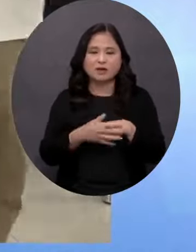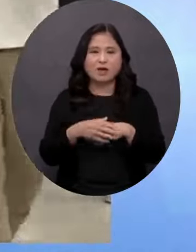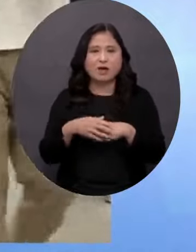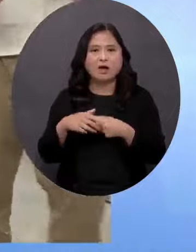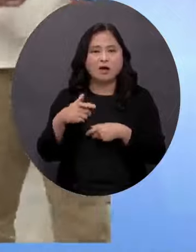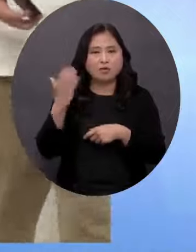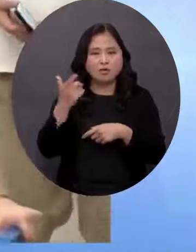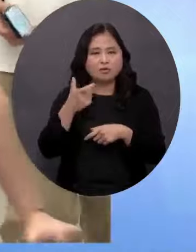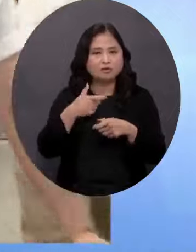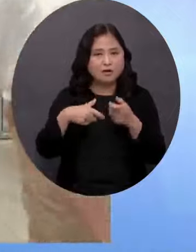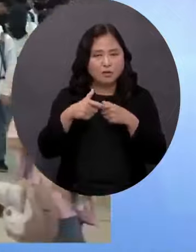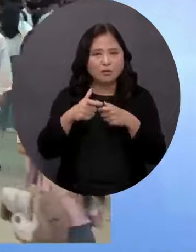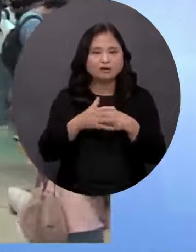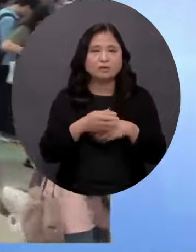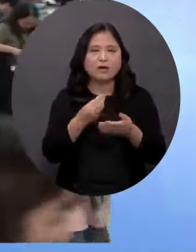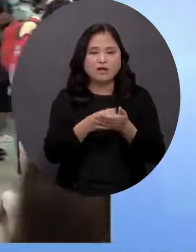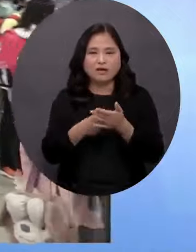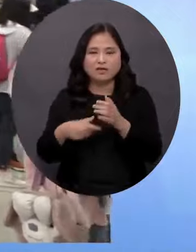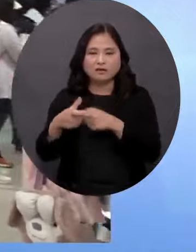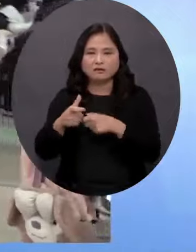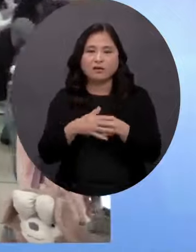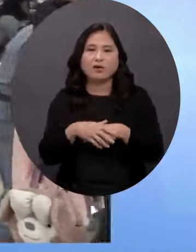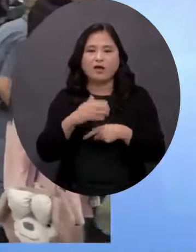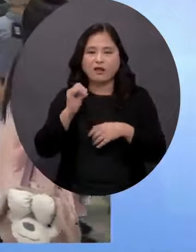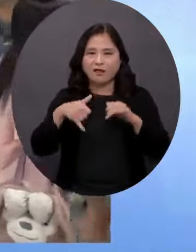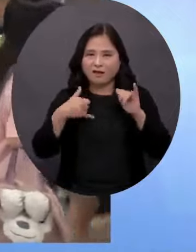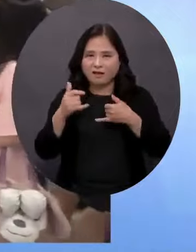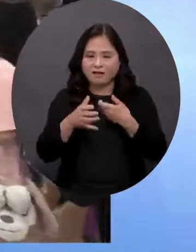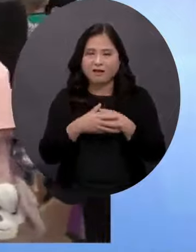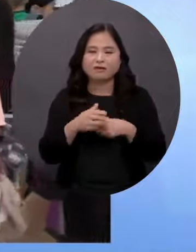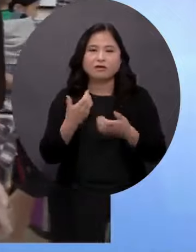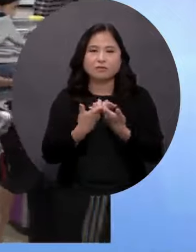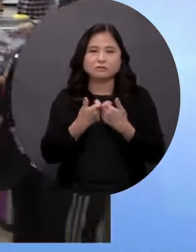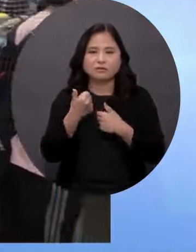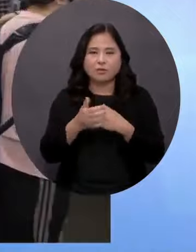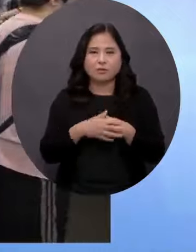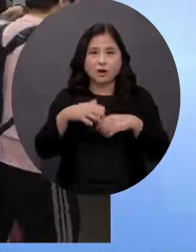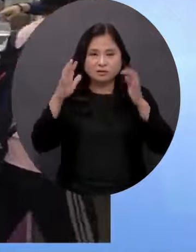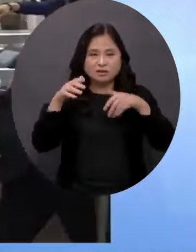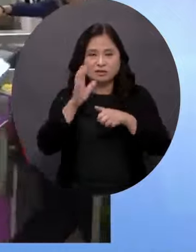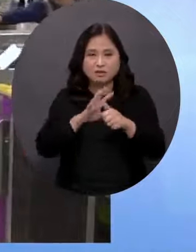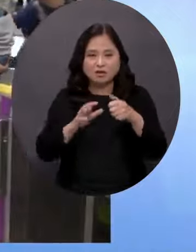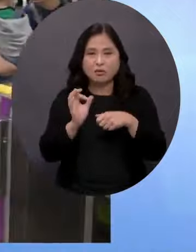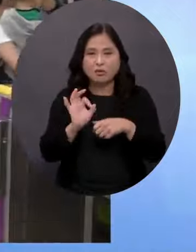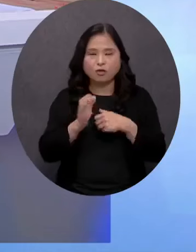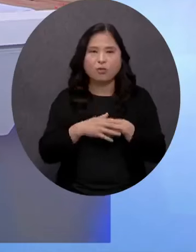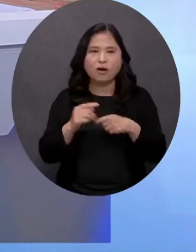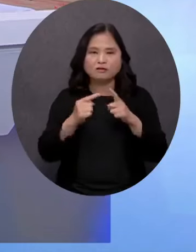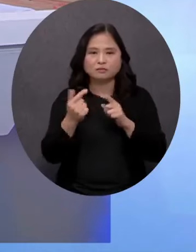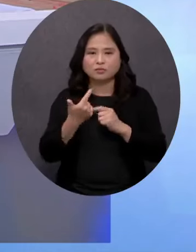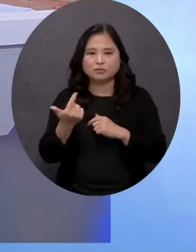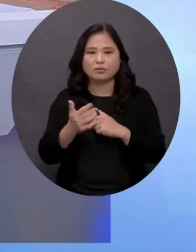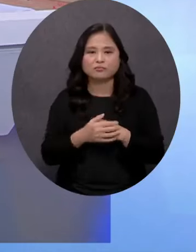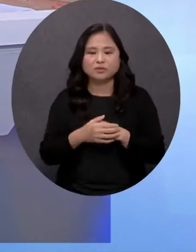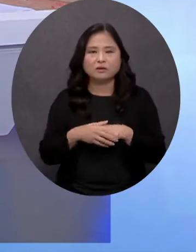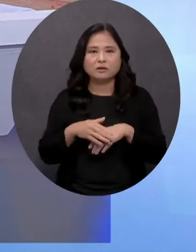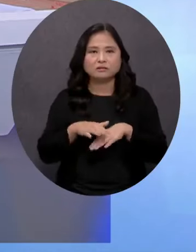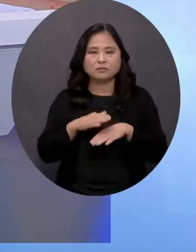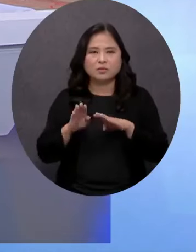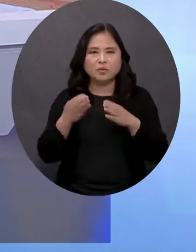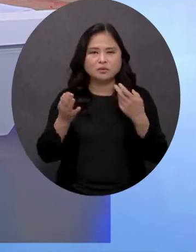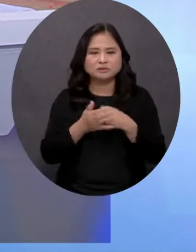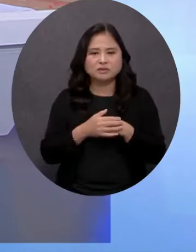士说，访港内地旅客数字理想，如果不是受天气影响，相信人数会更加多。 我哋開頭就以為都冇乜